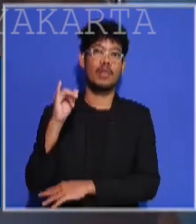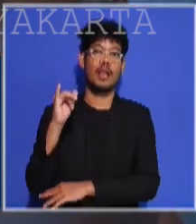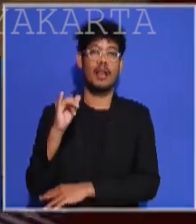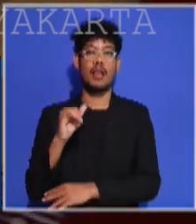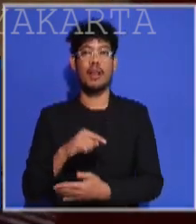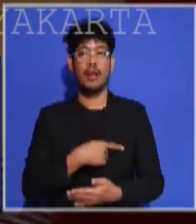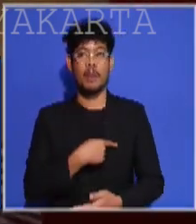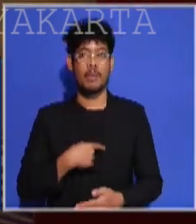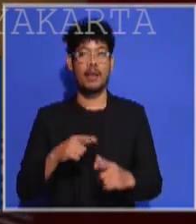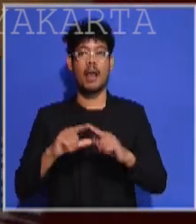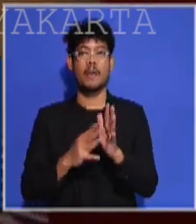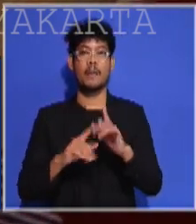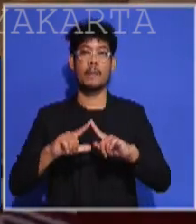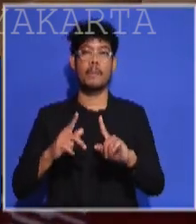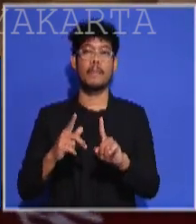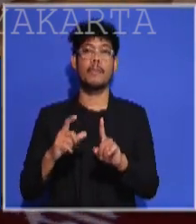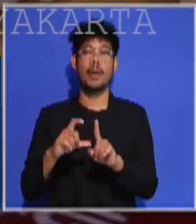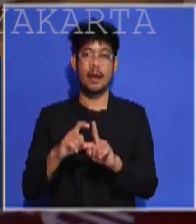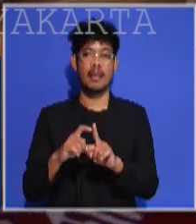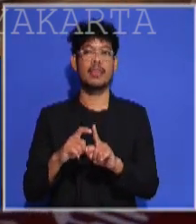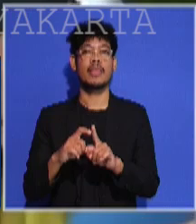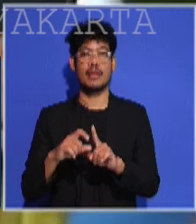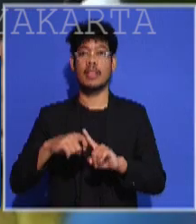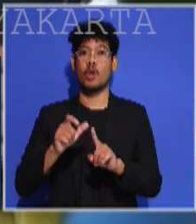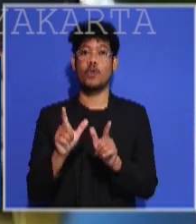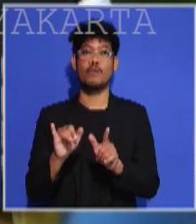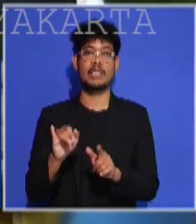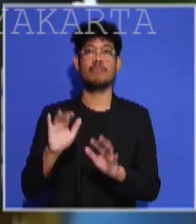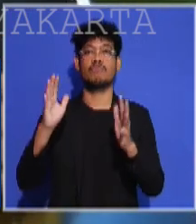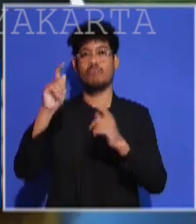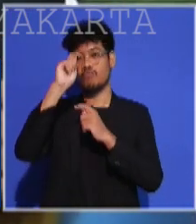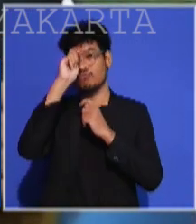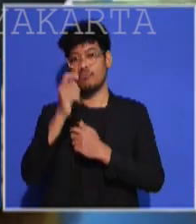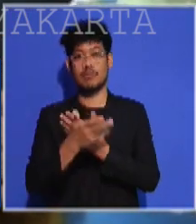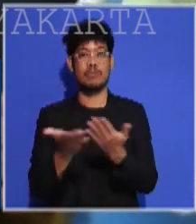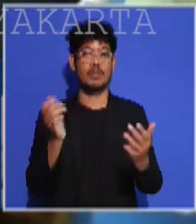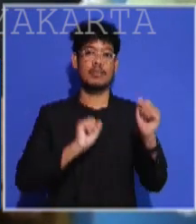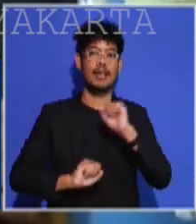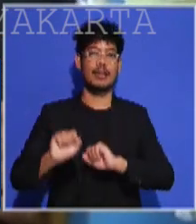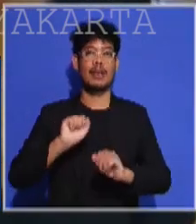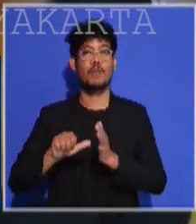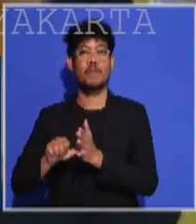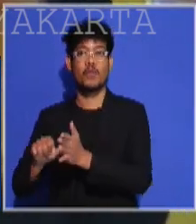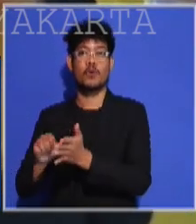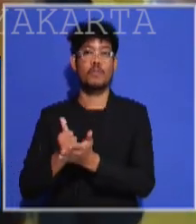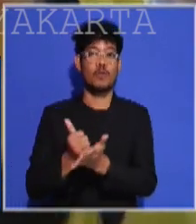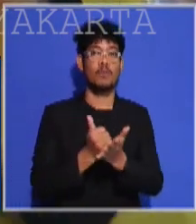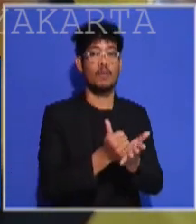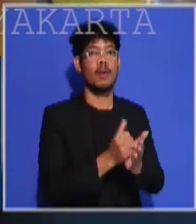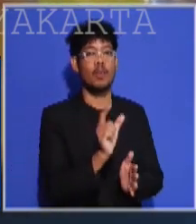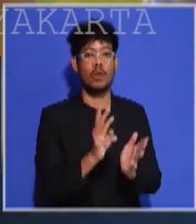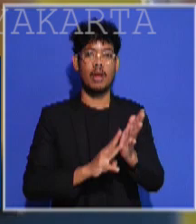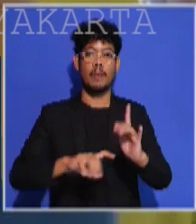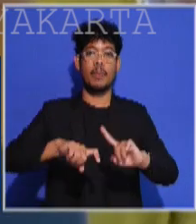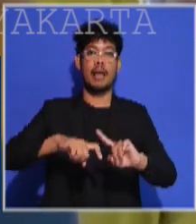Sauki Suratno yang memberikan apresiasi atas berbagai kegiatan Mas Wira yang telah membantu berkembangnya para aku UMKM